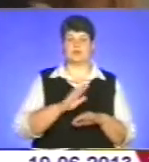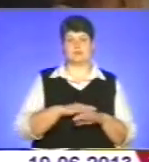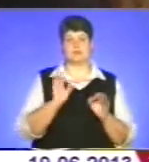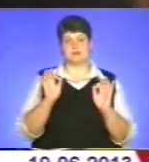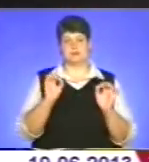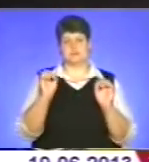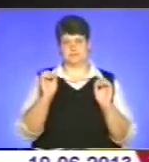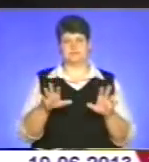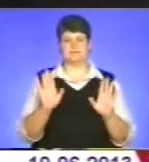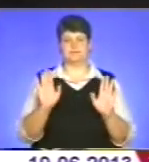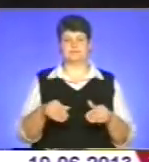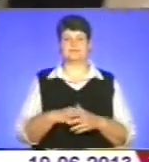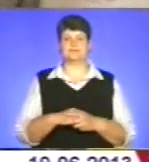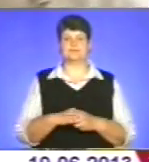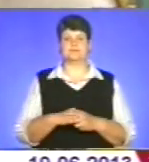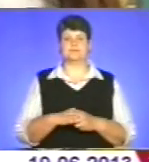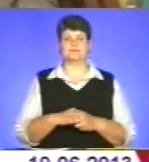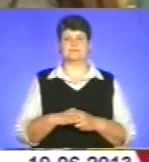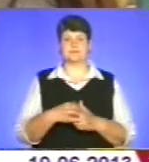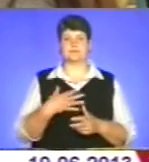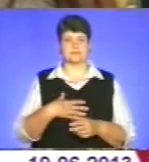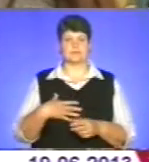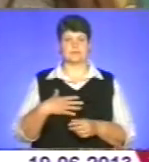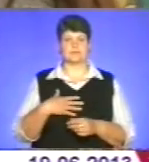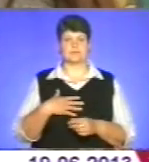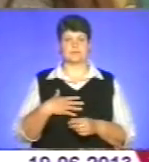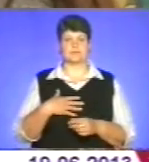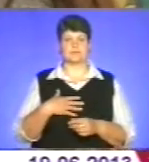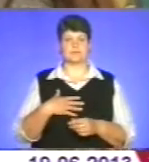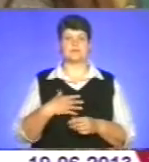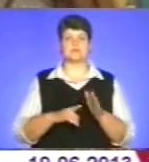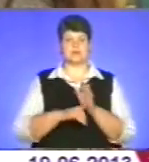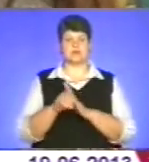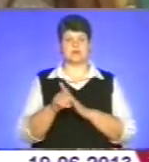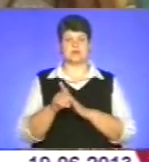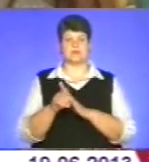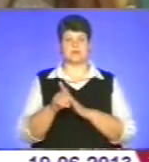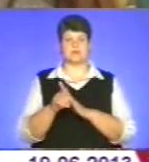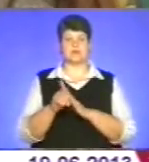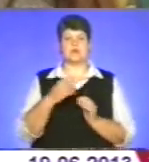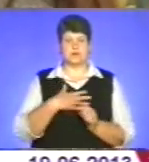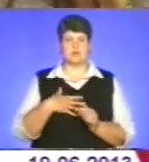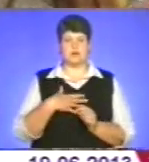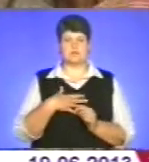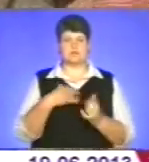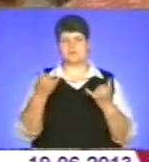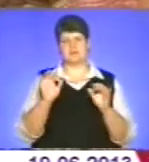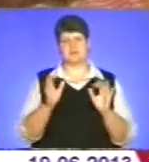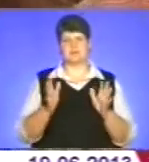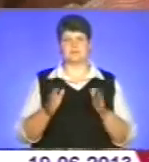Ви хвилюєтеся перед тим екзаменом? Спочатку хвилювався, зараз вже так не